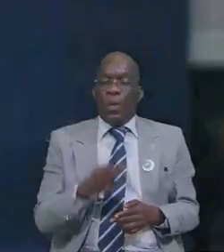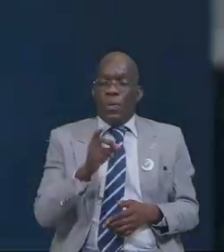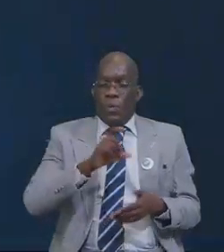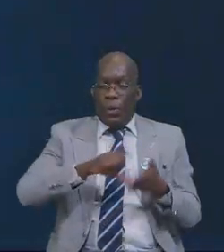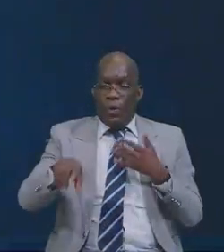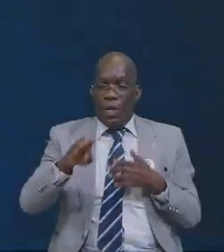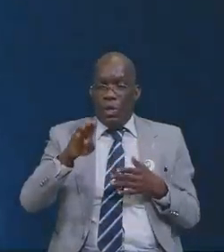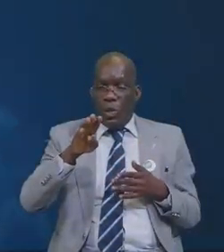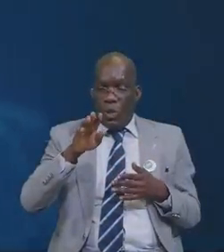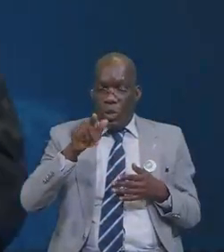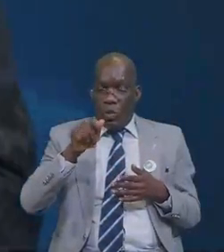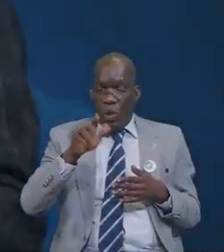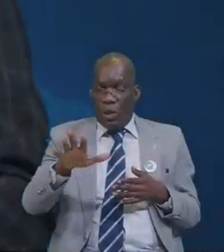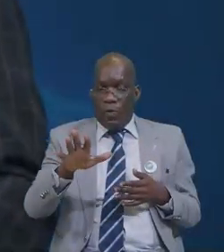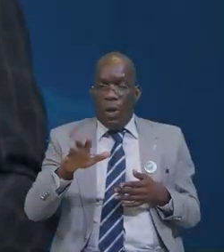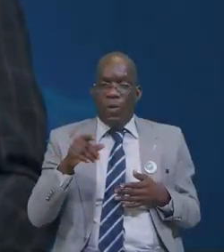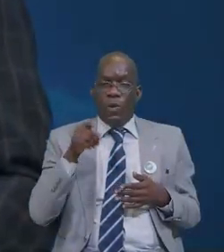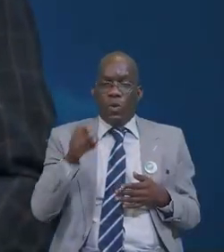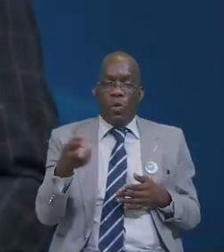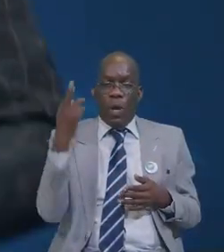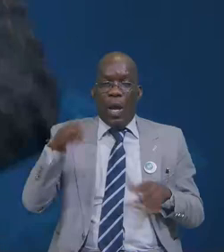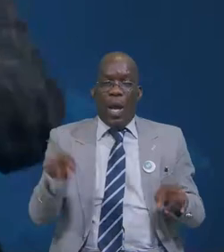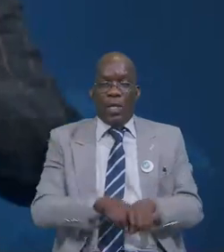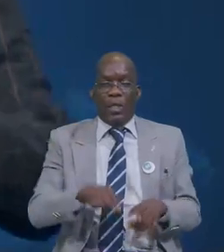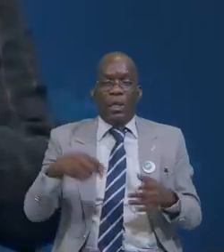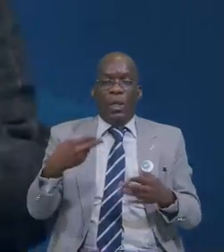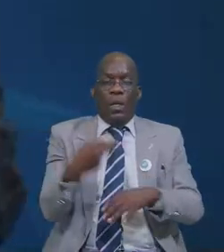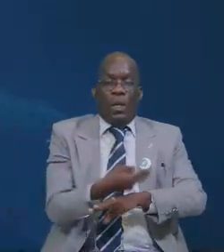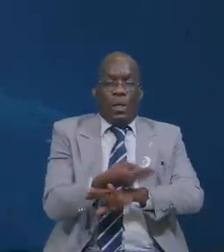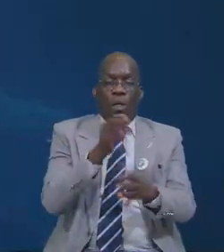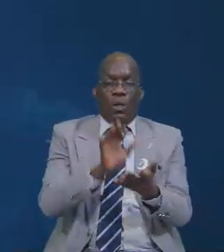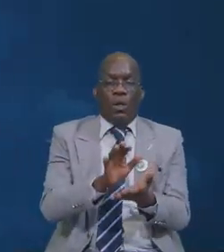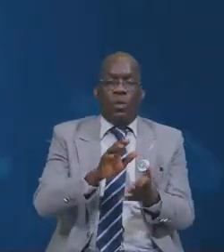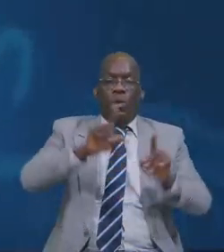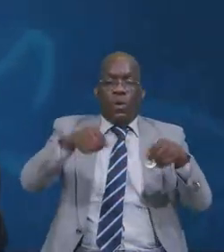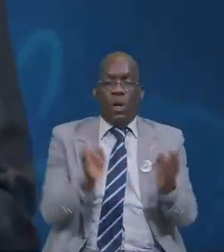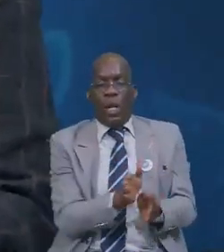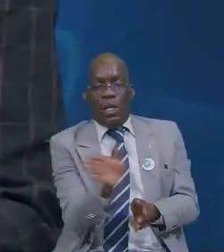Verset 25, car vous étiez comme des brebis errantes.